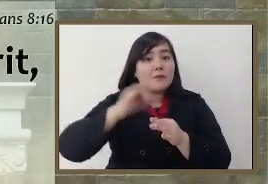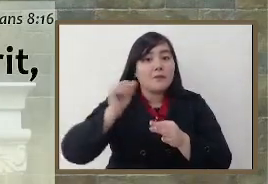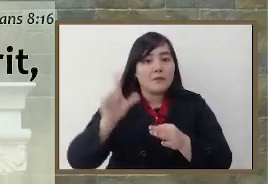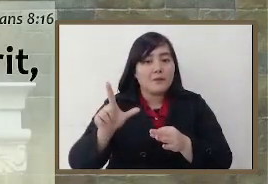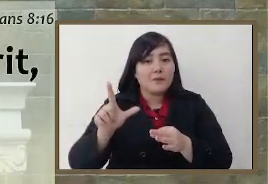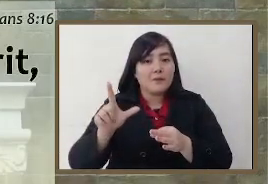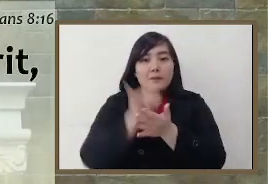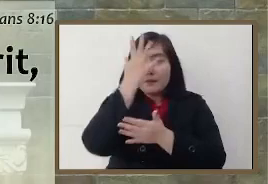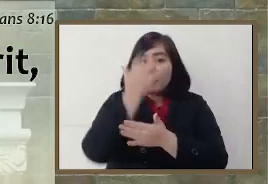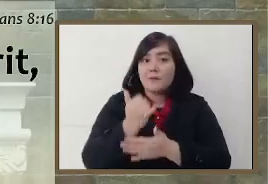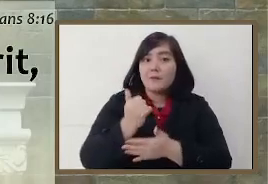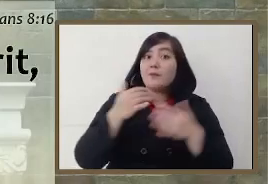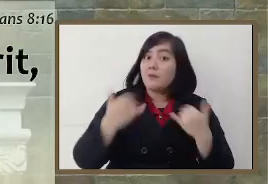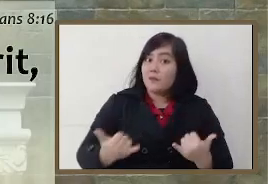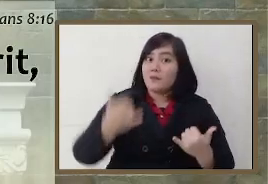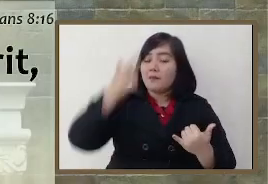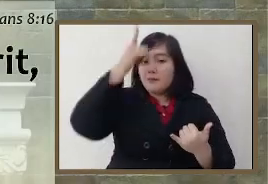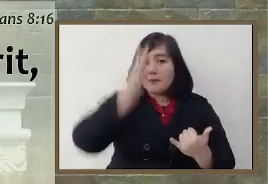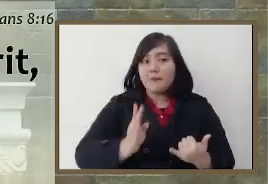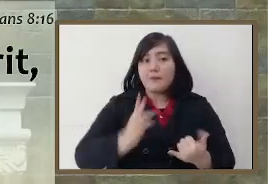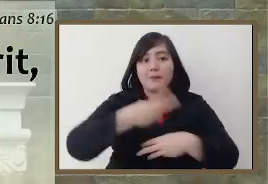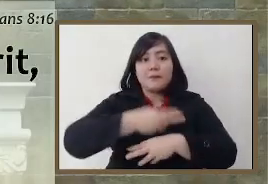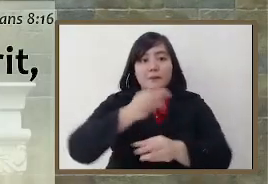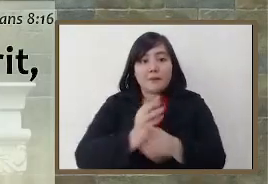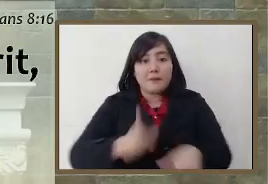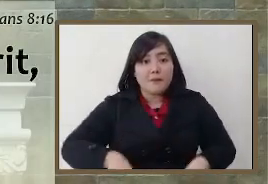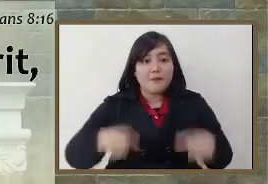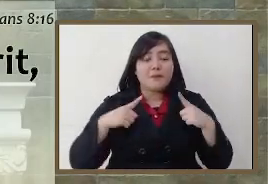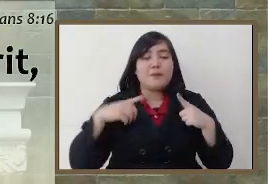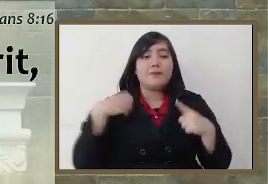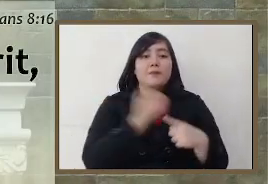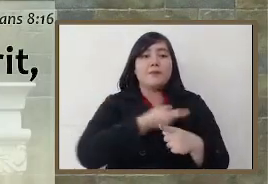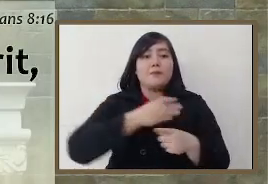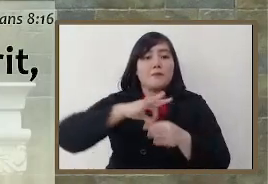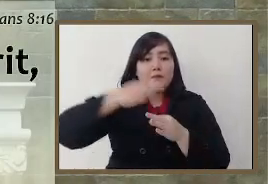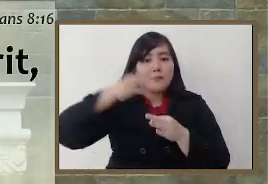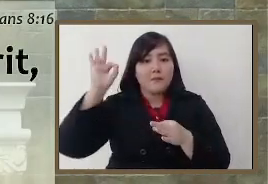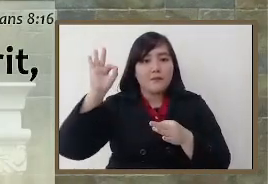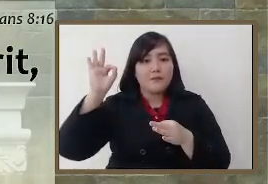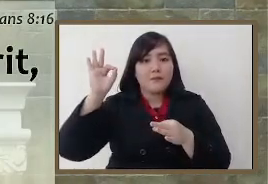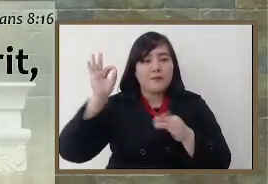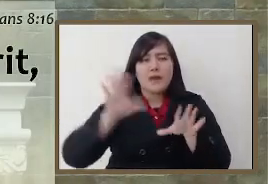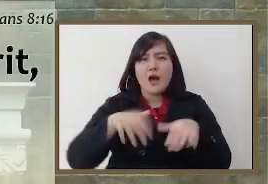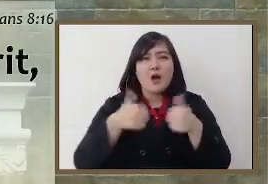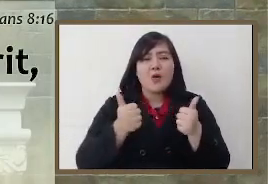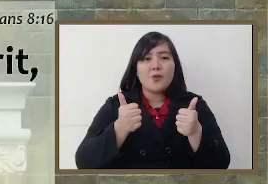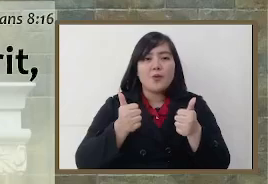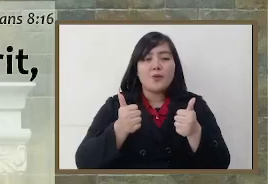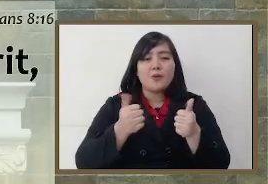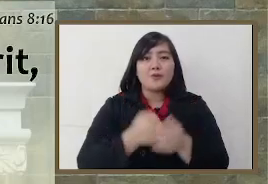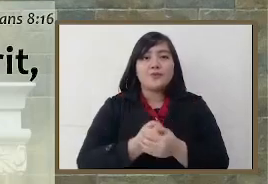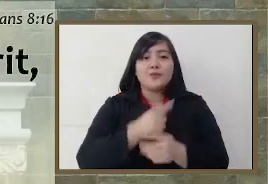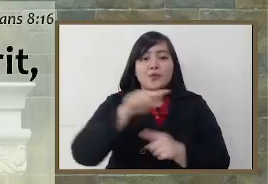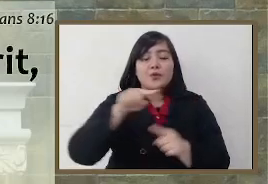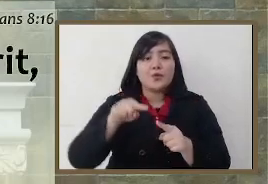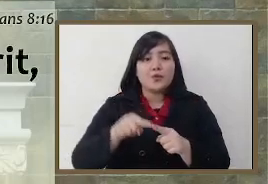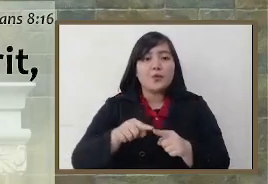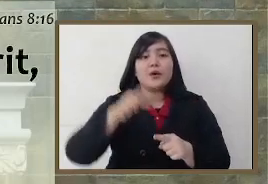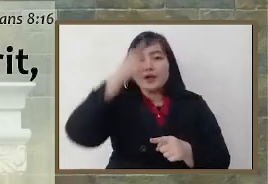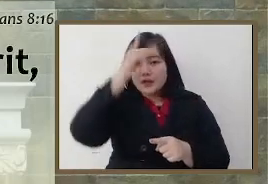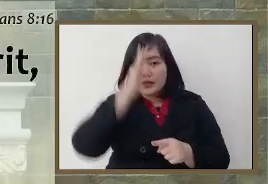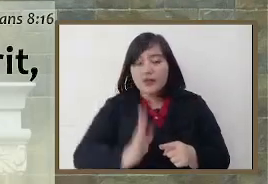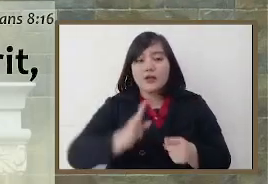ng Diyos. Paano po ginawa ng Diyos, mga kapatid? Noong ang Spirit ng Diyos, when the Spirit of